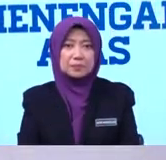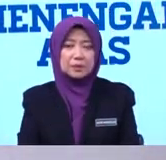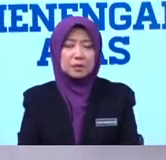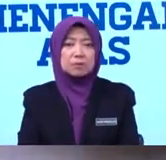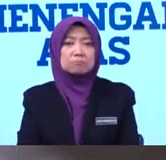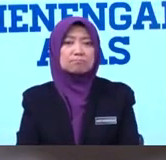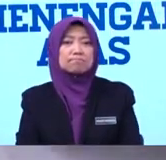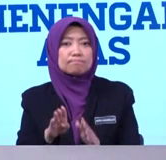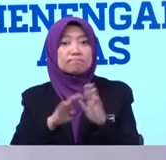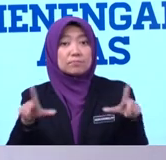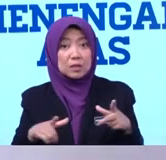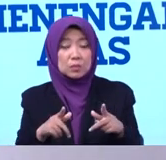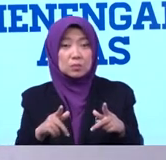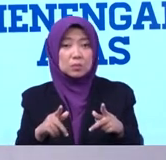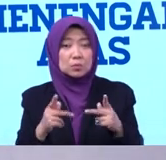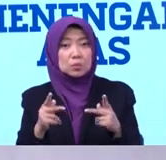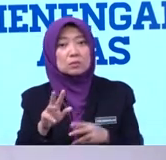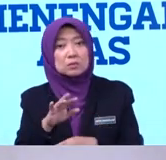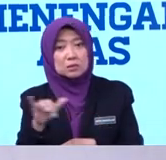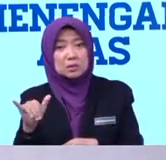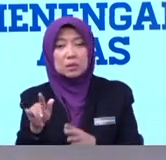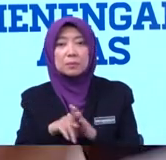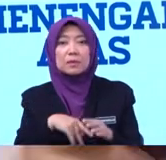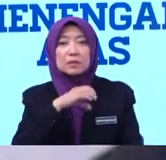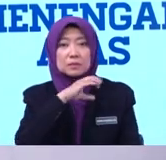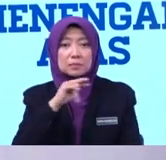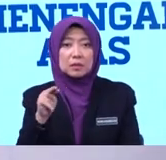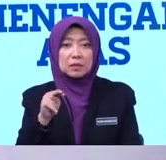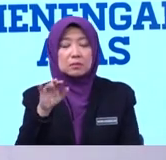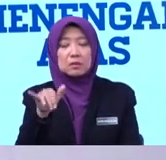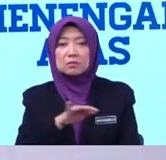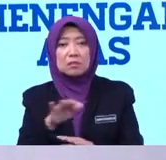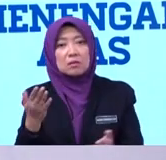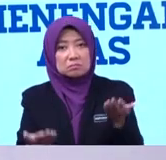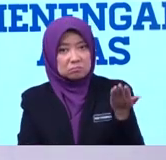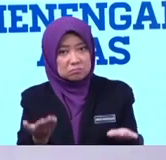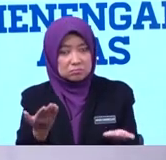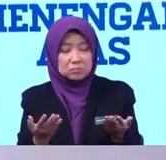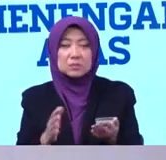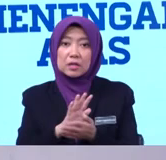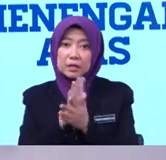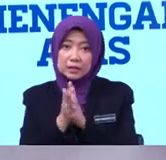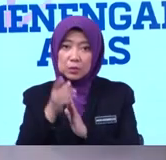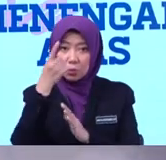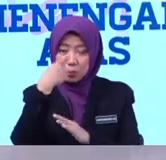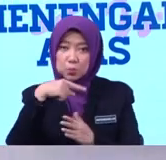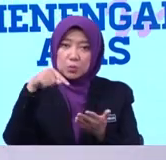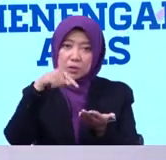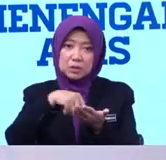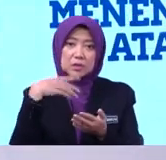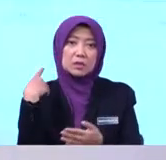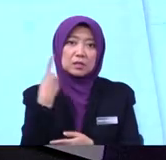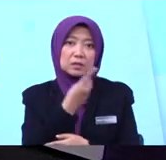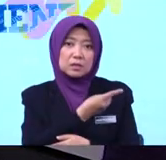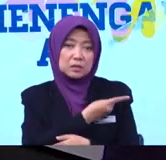Memangnya berlakunya pencemaran dan juga menyebabkan ekosistem ini tidak stabil jadi untuk keadaan ini selalunya kita nampak